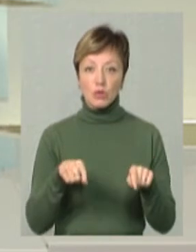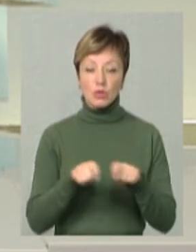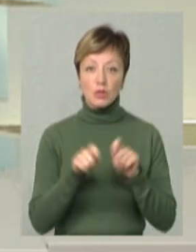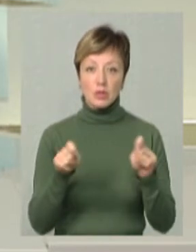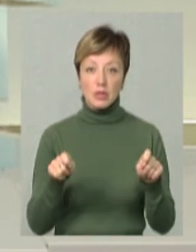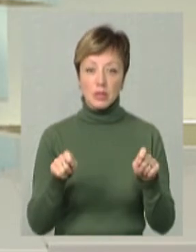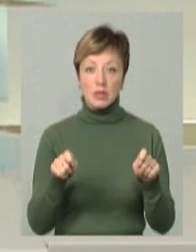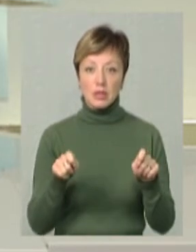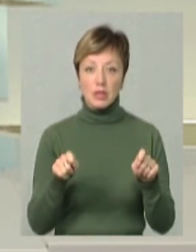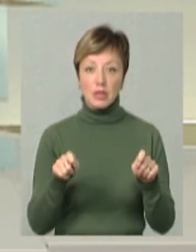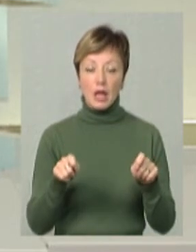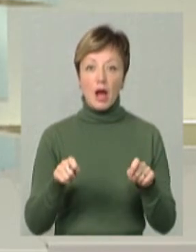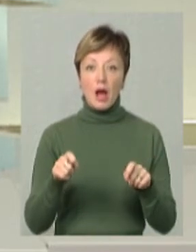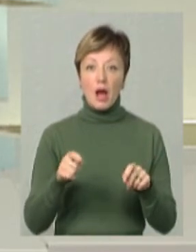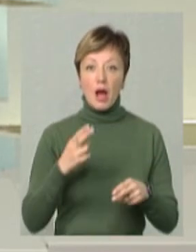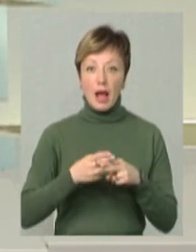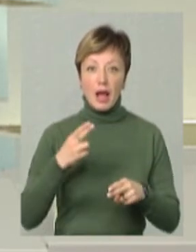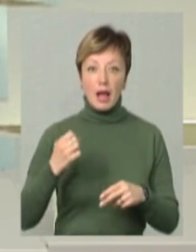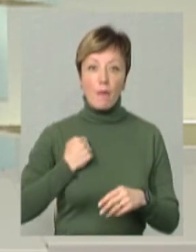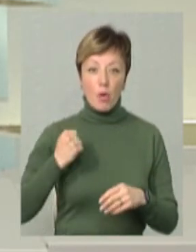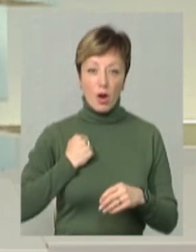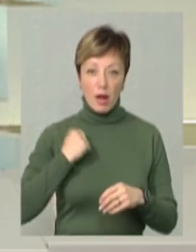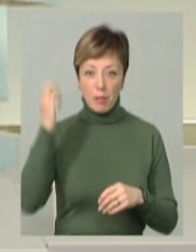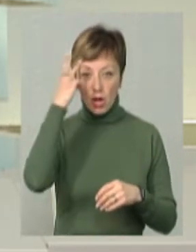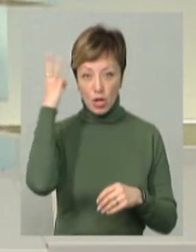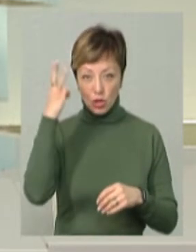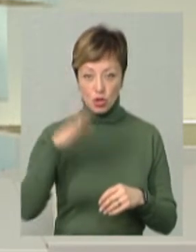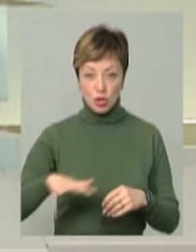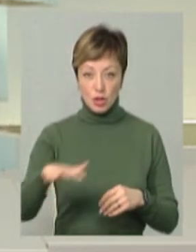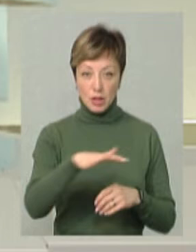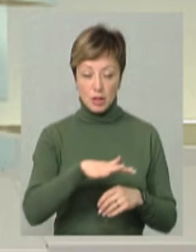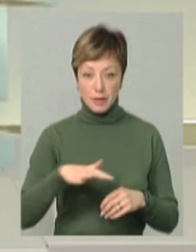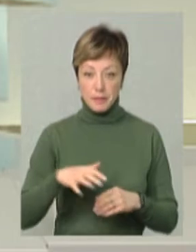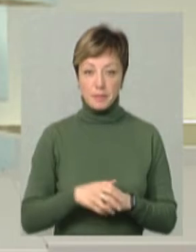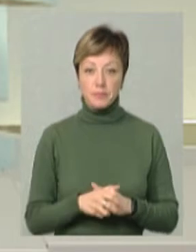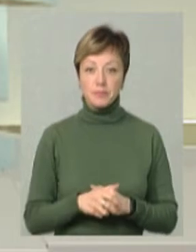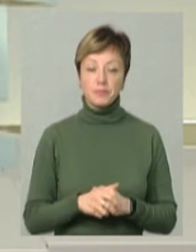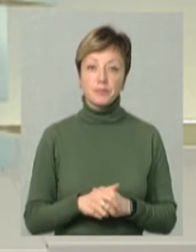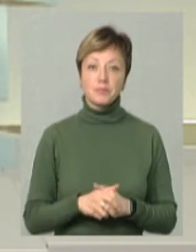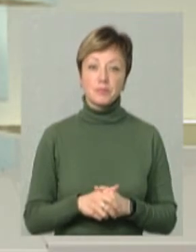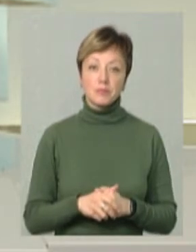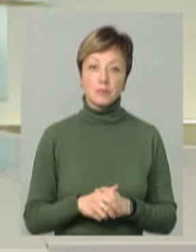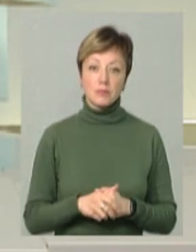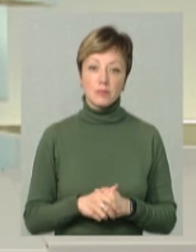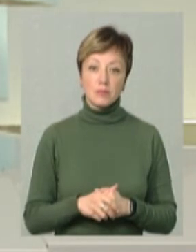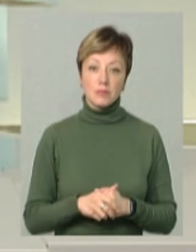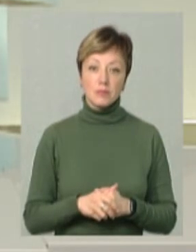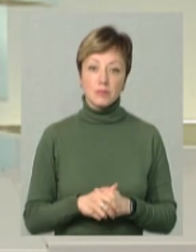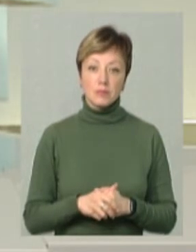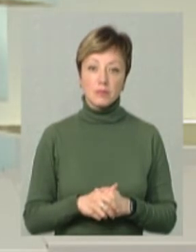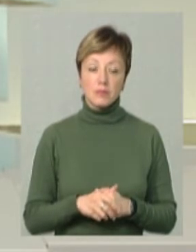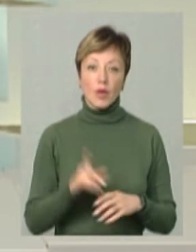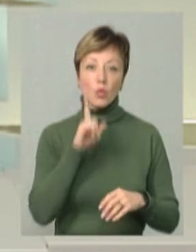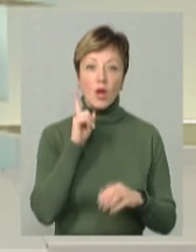розкрита – це кіборги Хмельниччини, презентація одноіменного інформаційного видання «Хмельницька обласна бібліотека